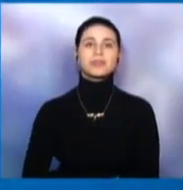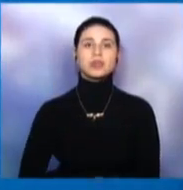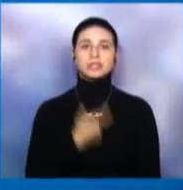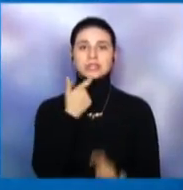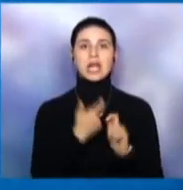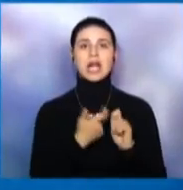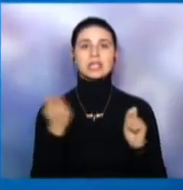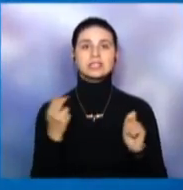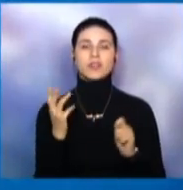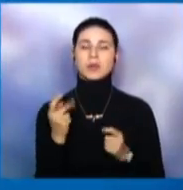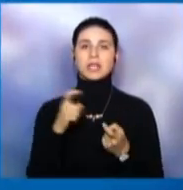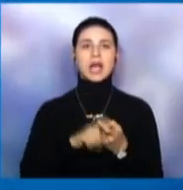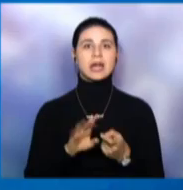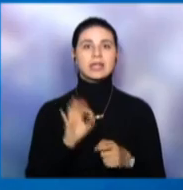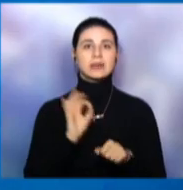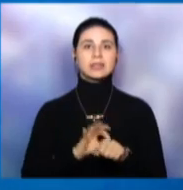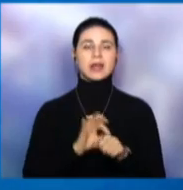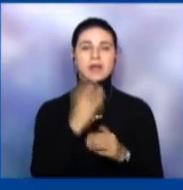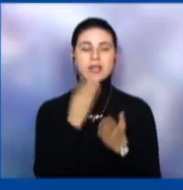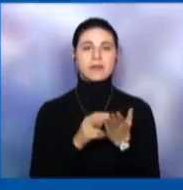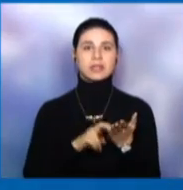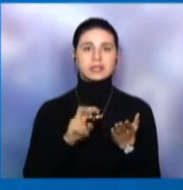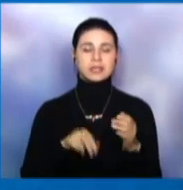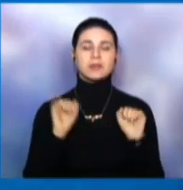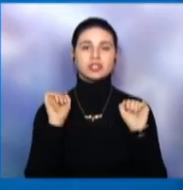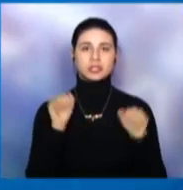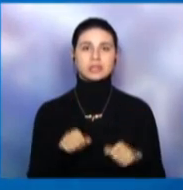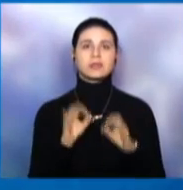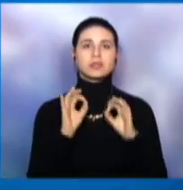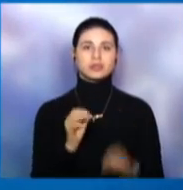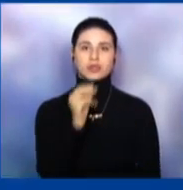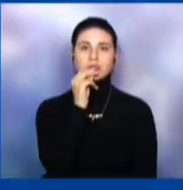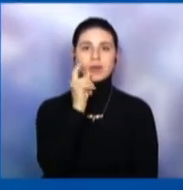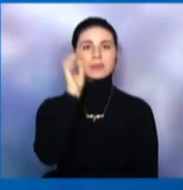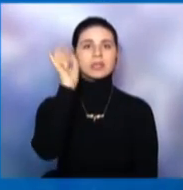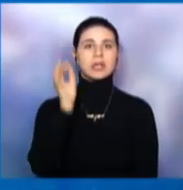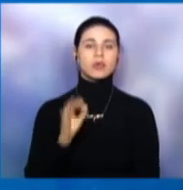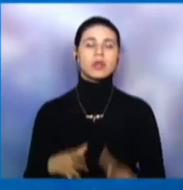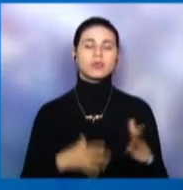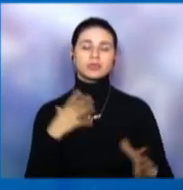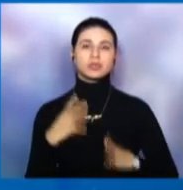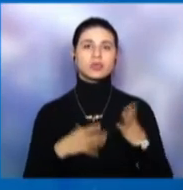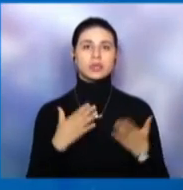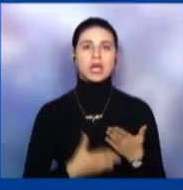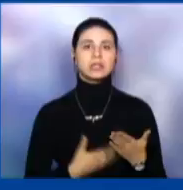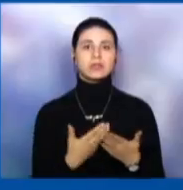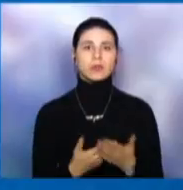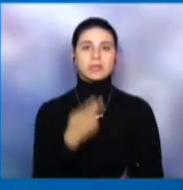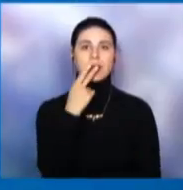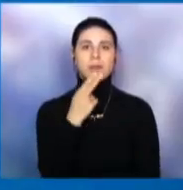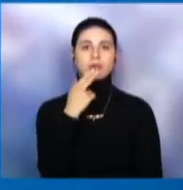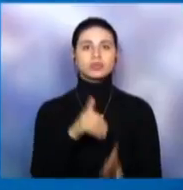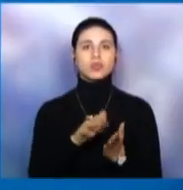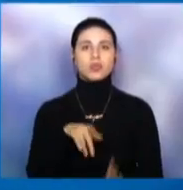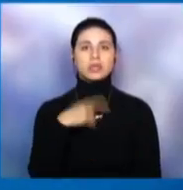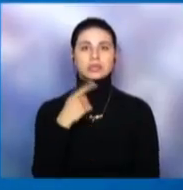გახანგრძლივება და არაგადამდებ დაავადებათა თავიდან აცილება შესაძლებელია სწორი კვებით, რეგულარული ფიზიკური აქტივობით, თამბაქოზე